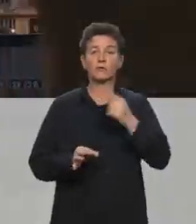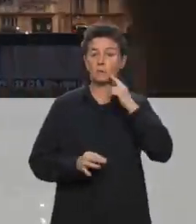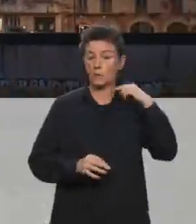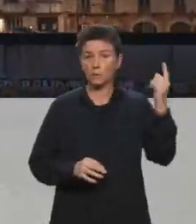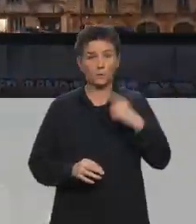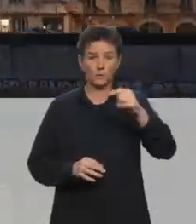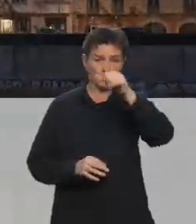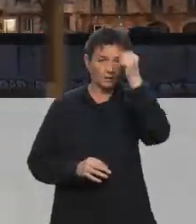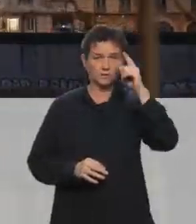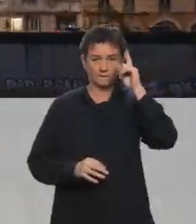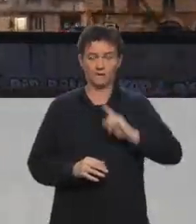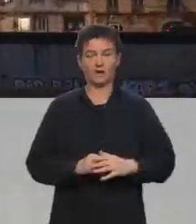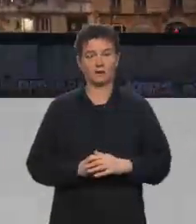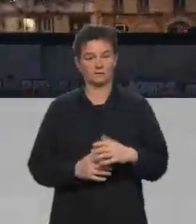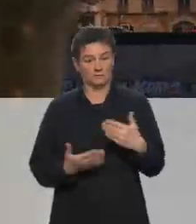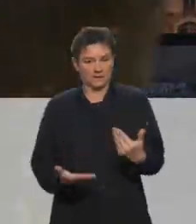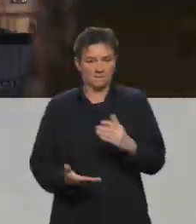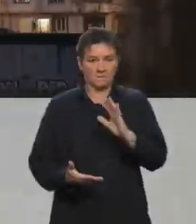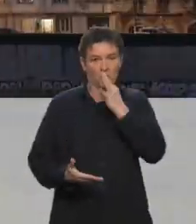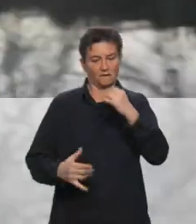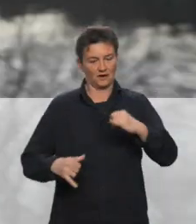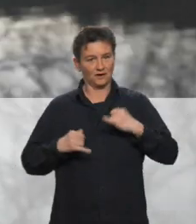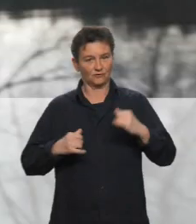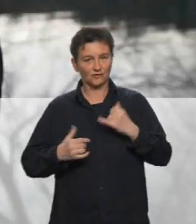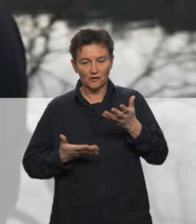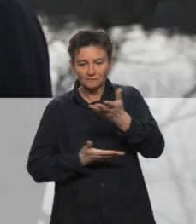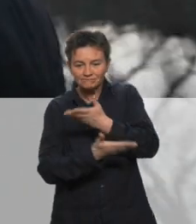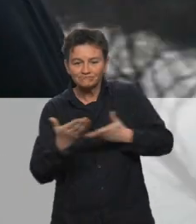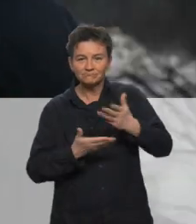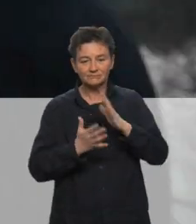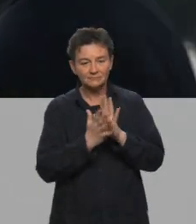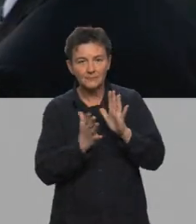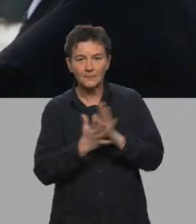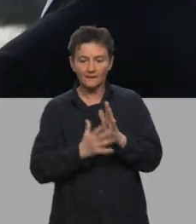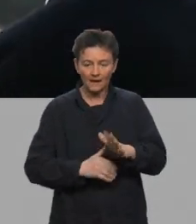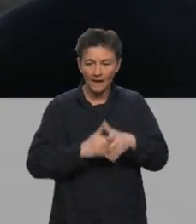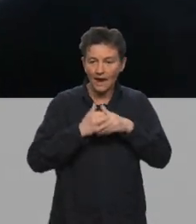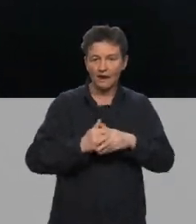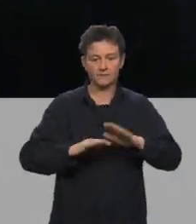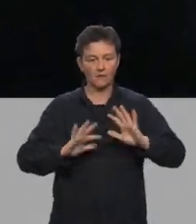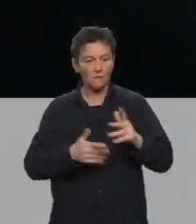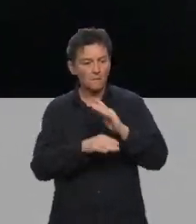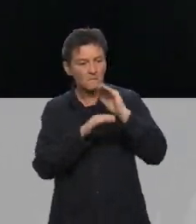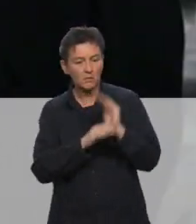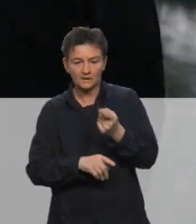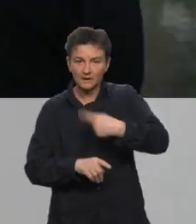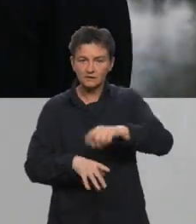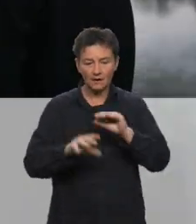tous. Les jeunes pourront ainsi apprendre à aider, à